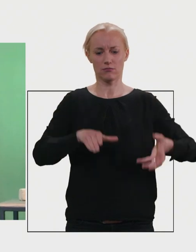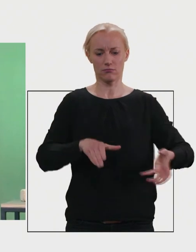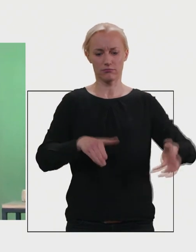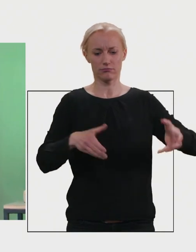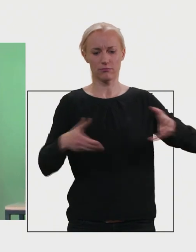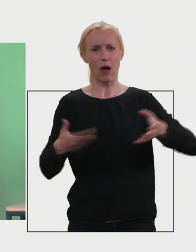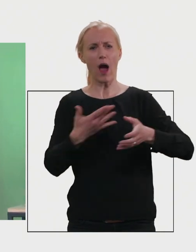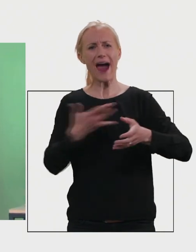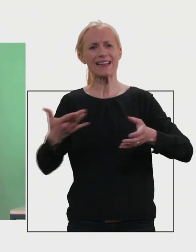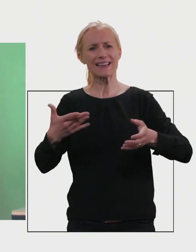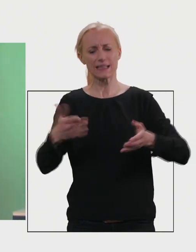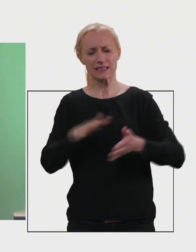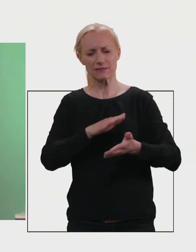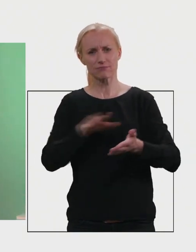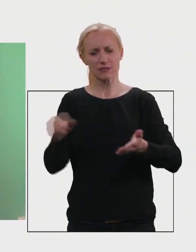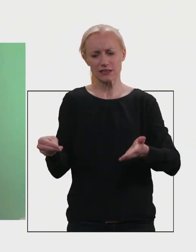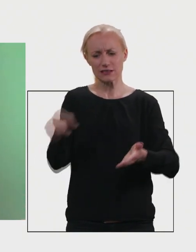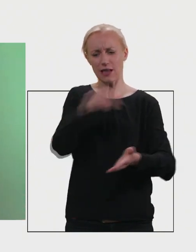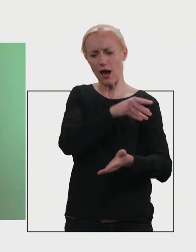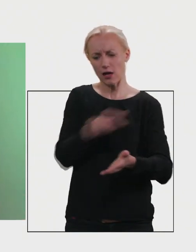einige Seiten durchblättern.